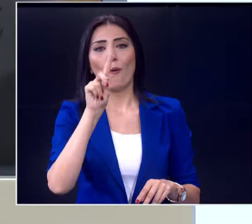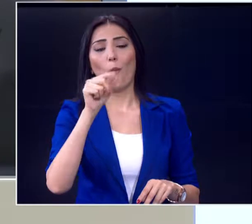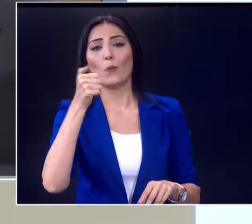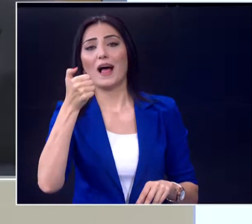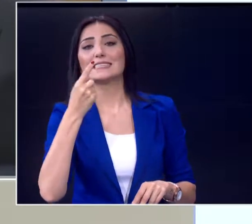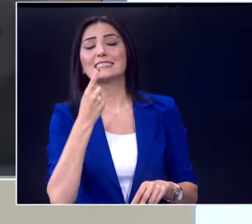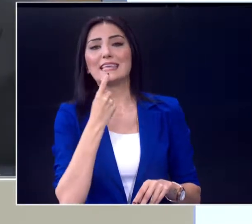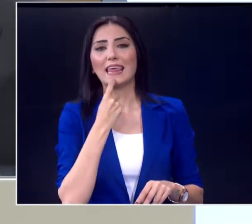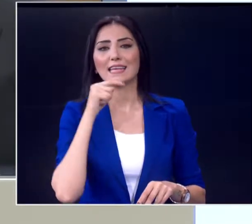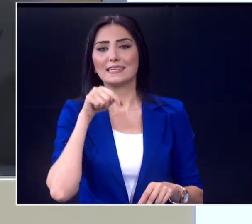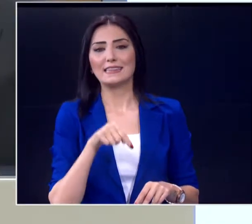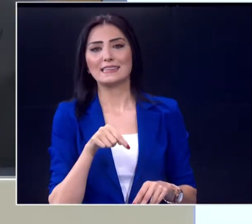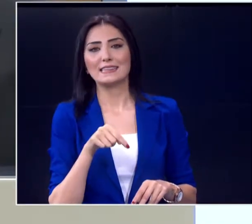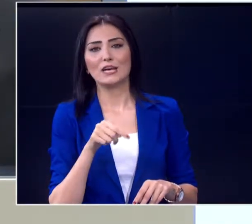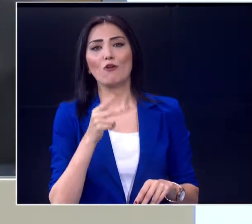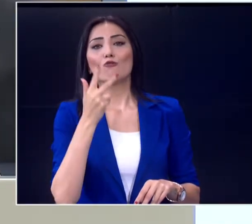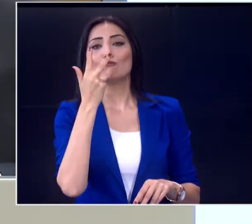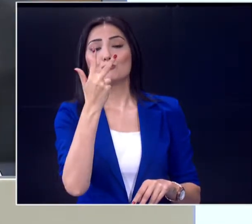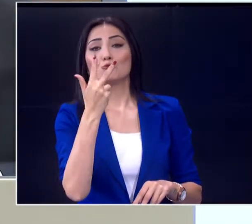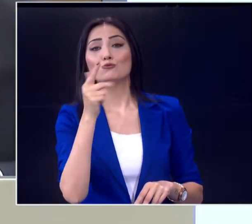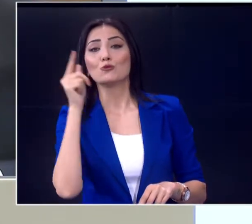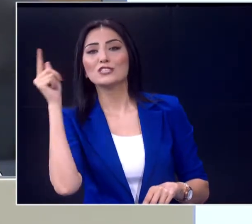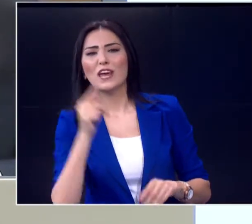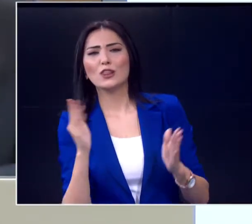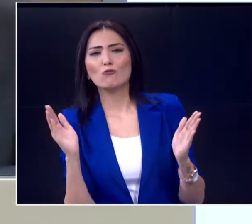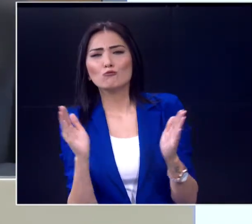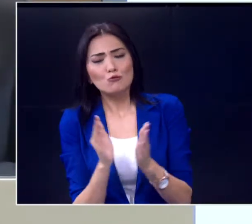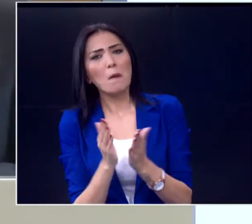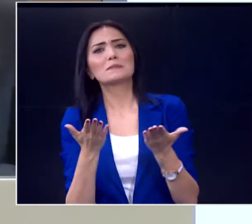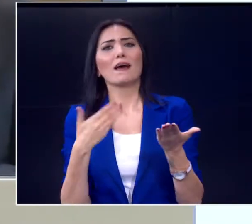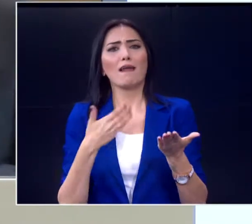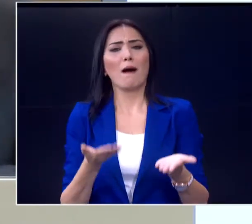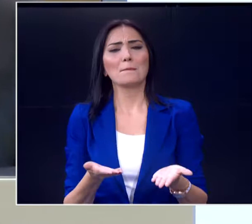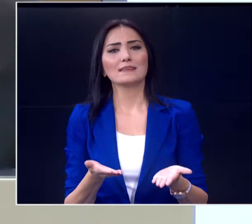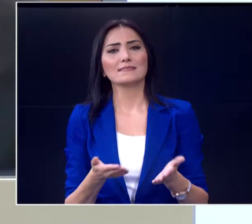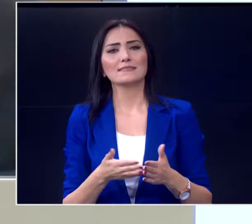2016 yılı 3. çeyrekte küçülmemize rağmen